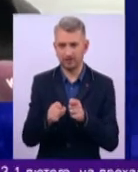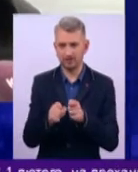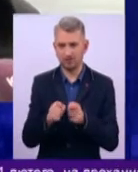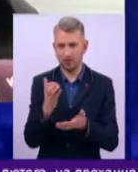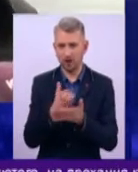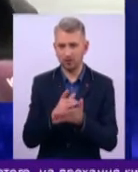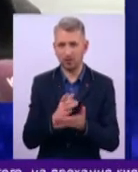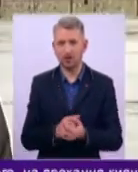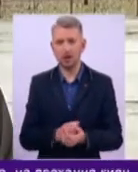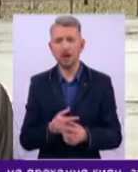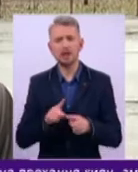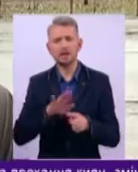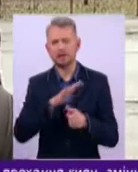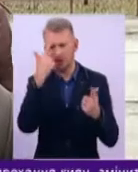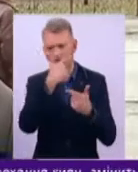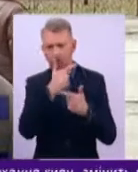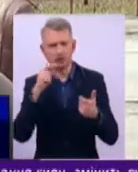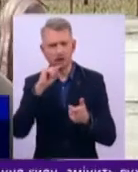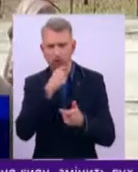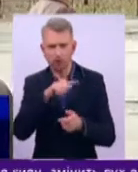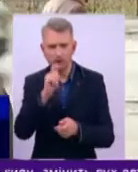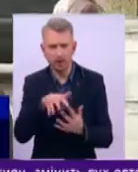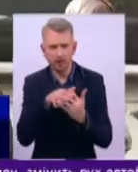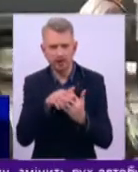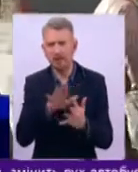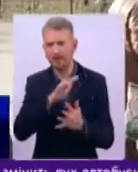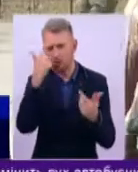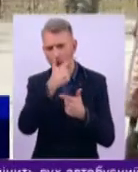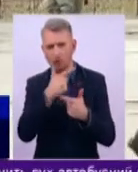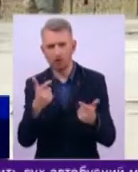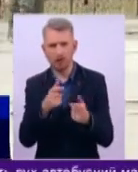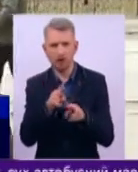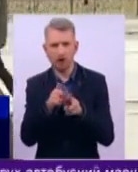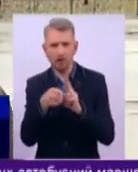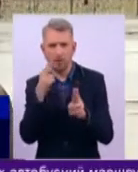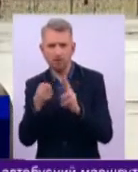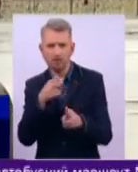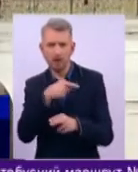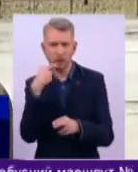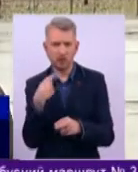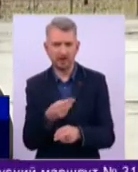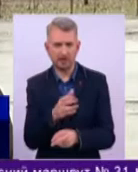оголошення економічної війни, це не оголошення полювання, вільного полювання на російські капітали. Поки що